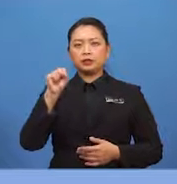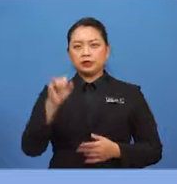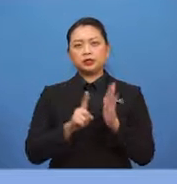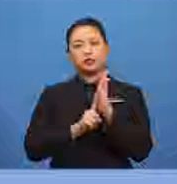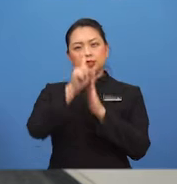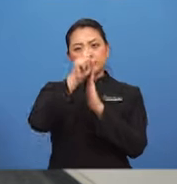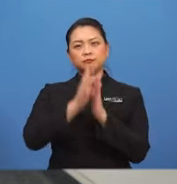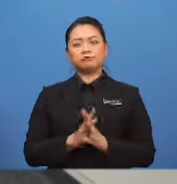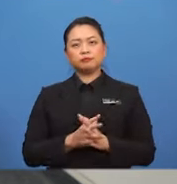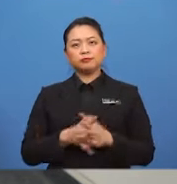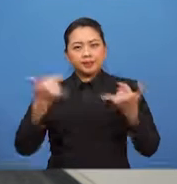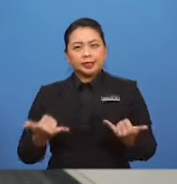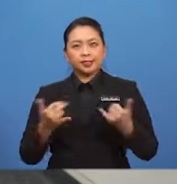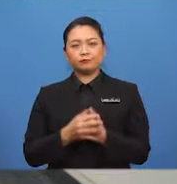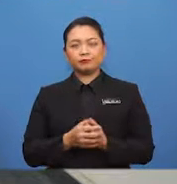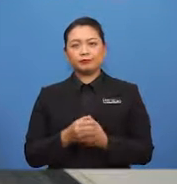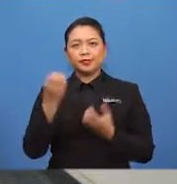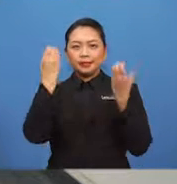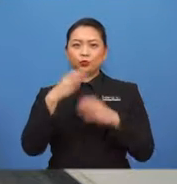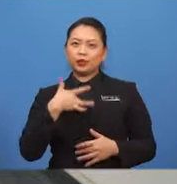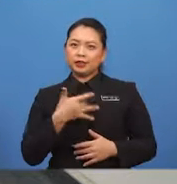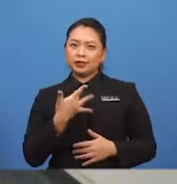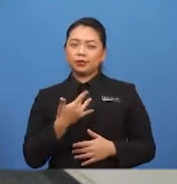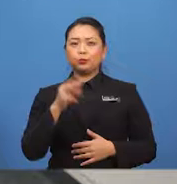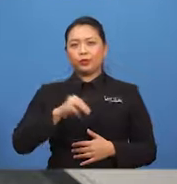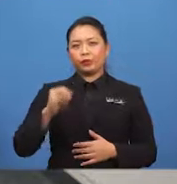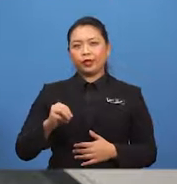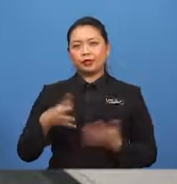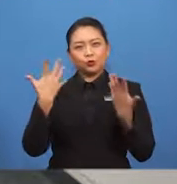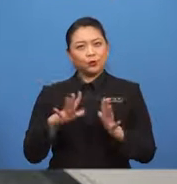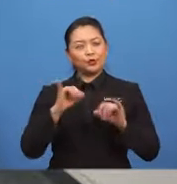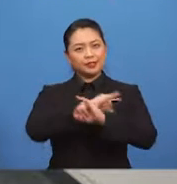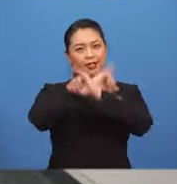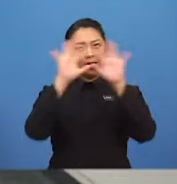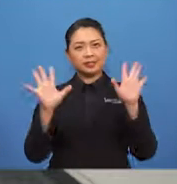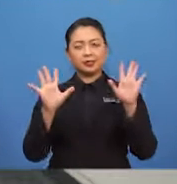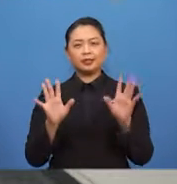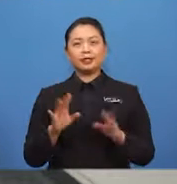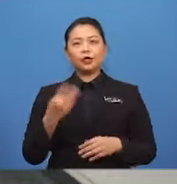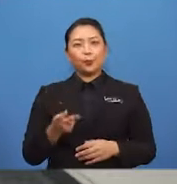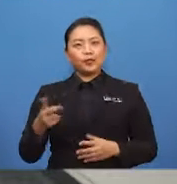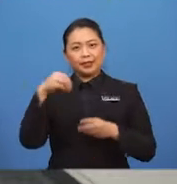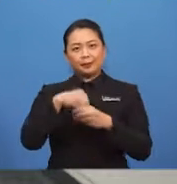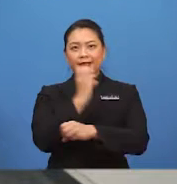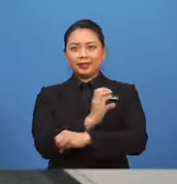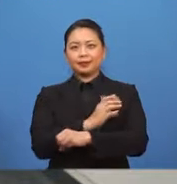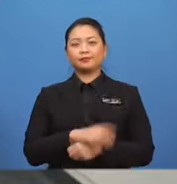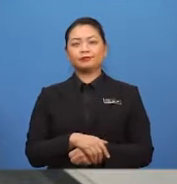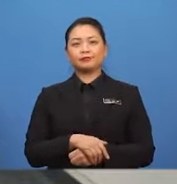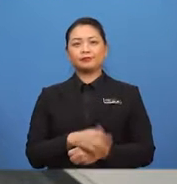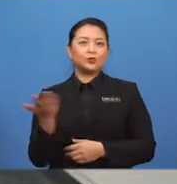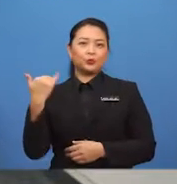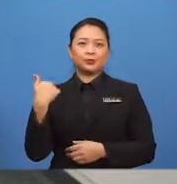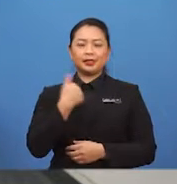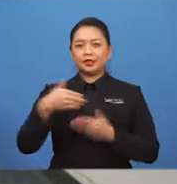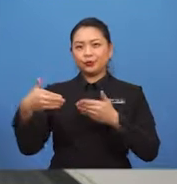tinggi. Sekarang, cikgu rasa murid-murid sudah jelas tentang komponen dalam kaca.